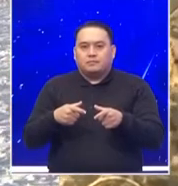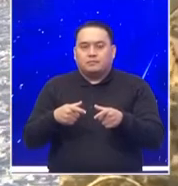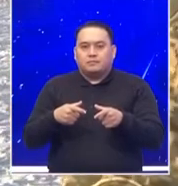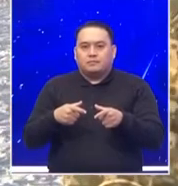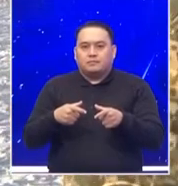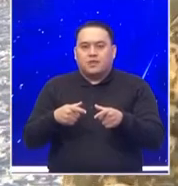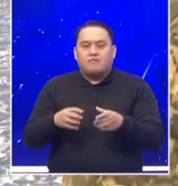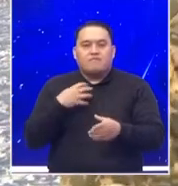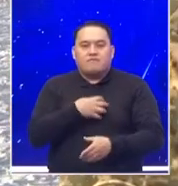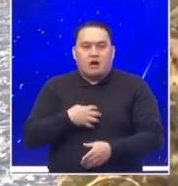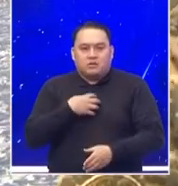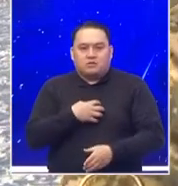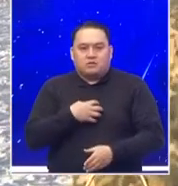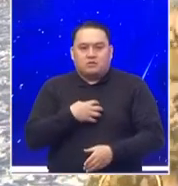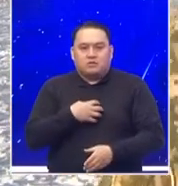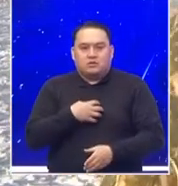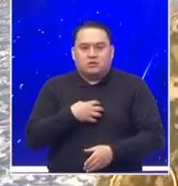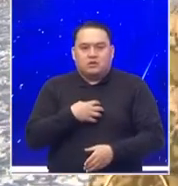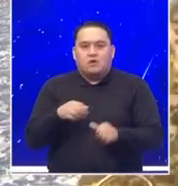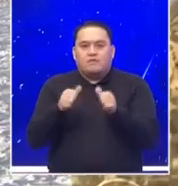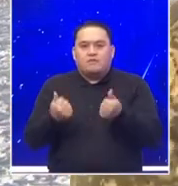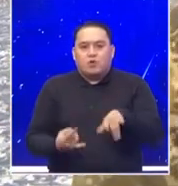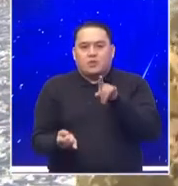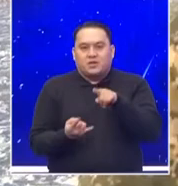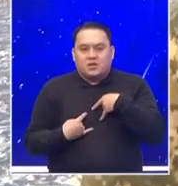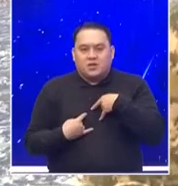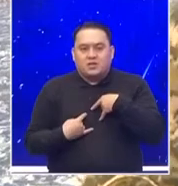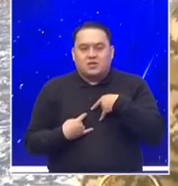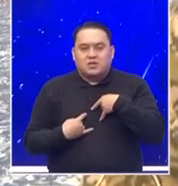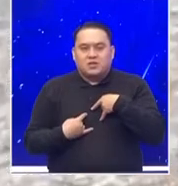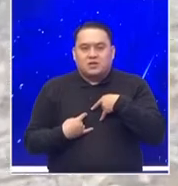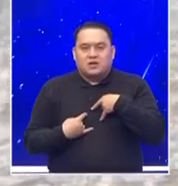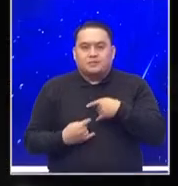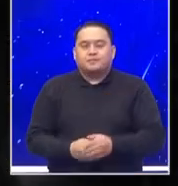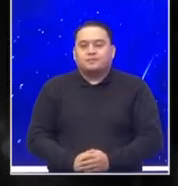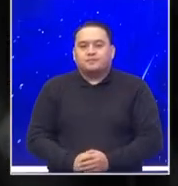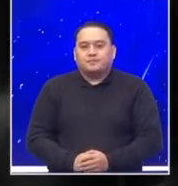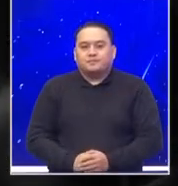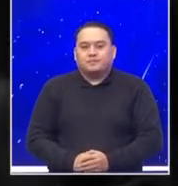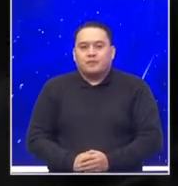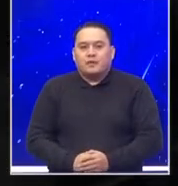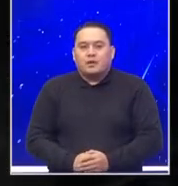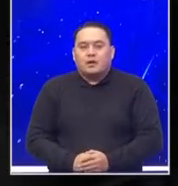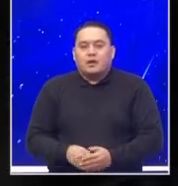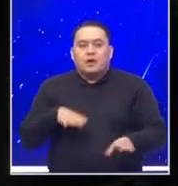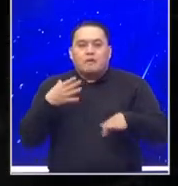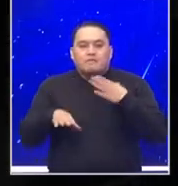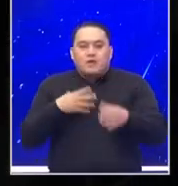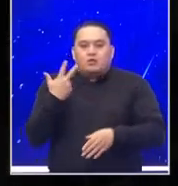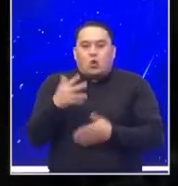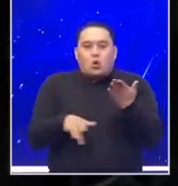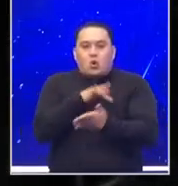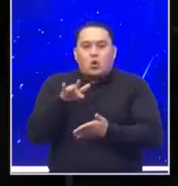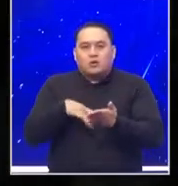важный атрибут форма адрес де санде где-то тельняшку и берет масштабные учения проходили в эти дни сразу в трех городах